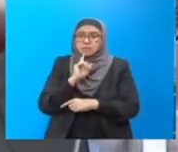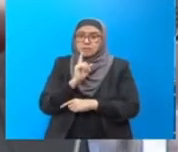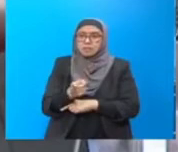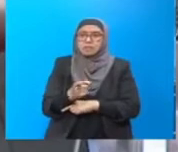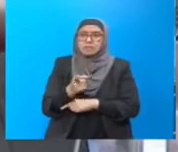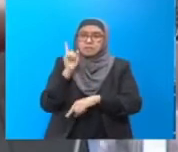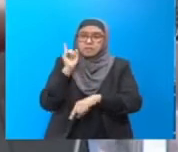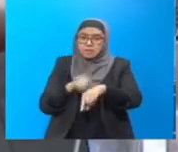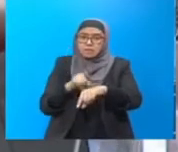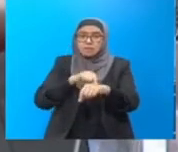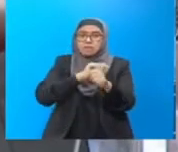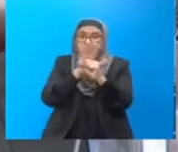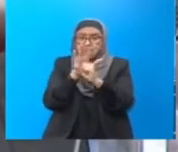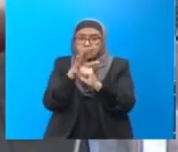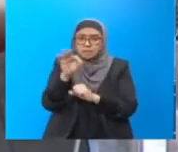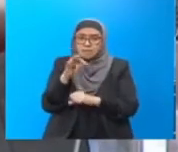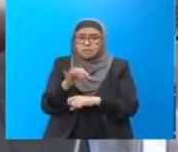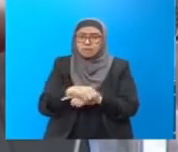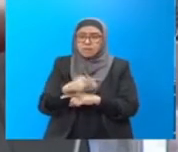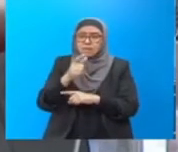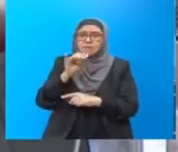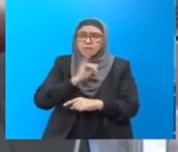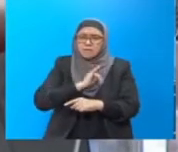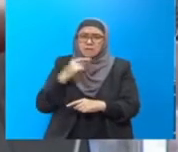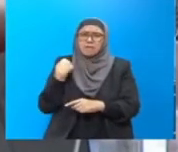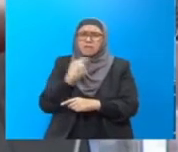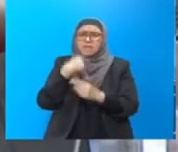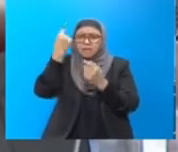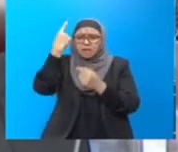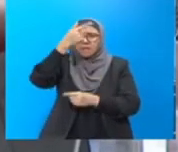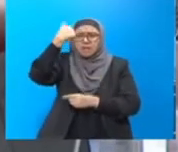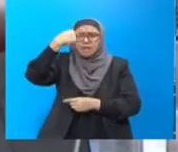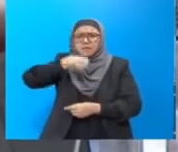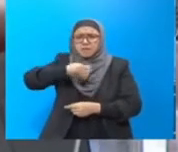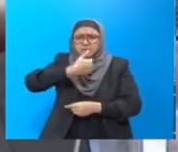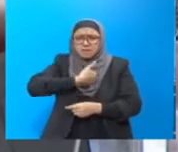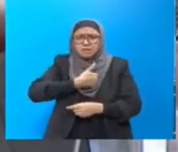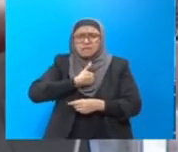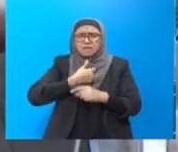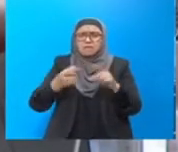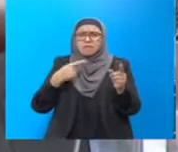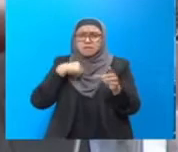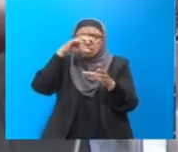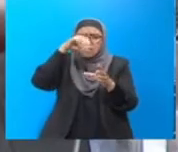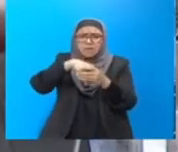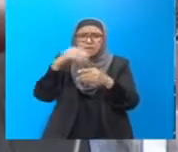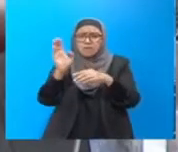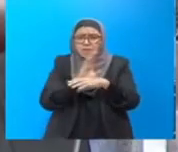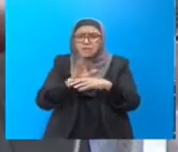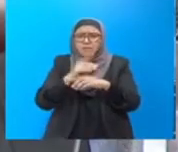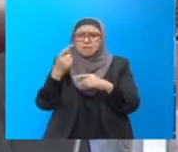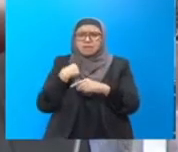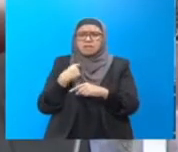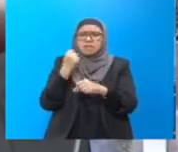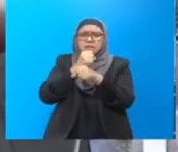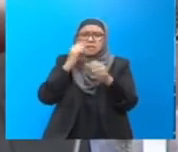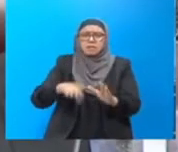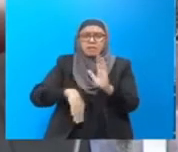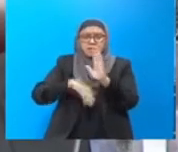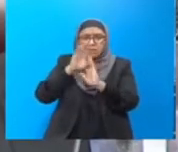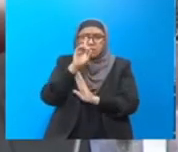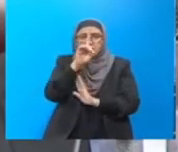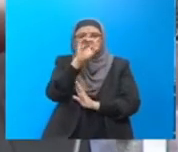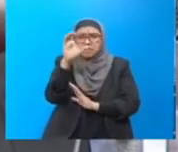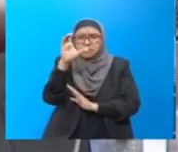tepung paham karena saya sendiri terlibat dalam perniagaan yang punya hak staf hampir saat Hogan kita tahu bahwa keadaan